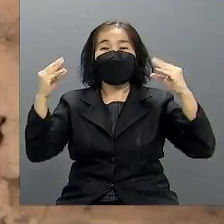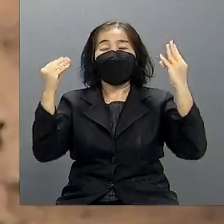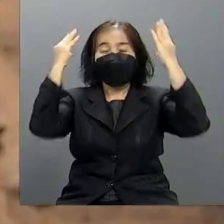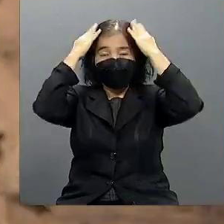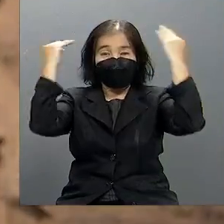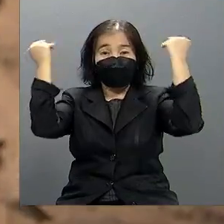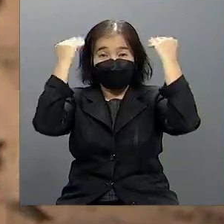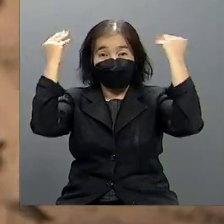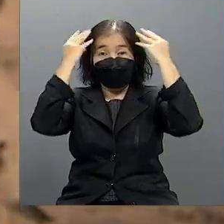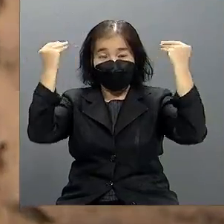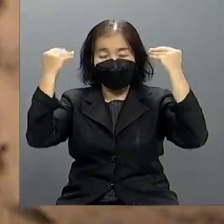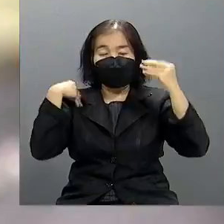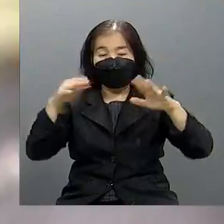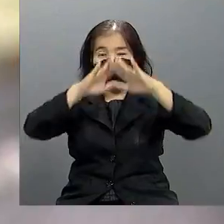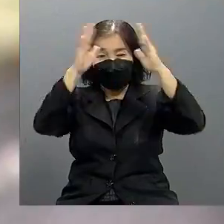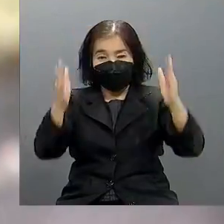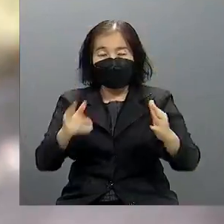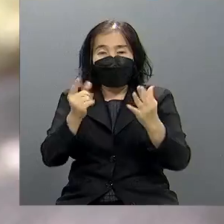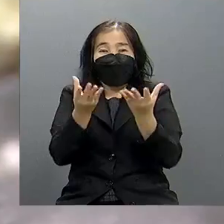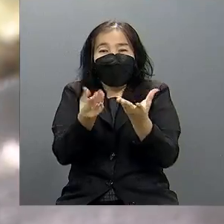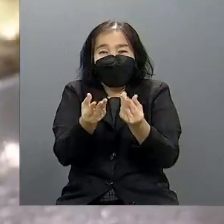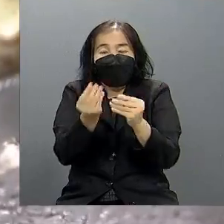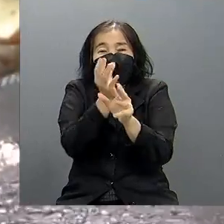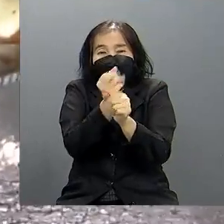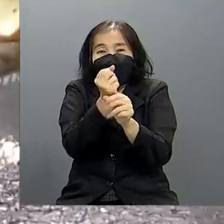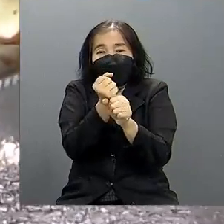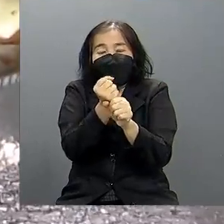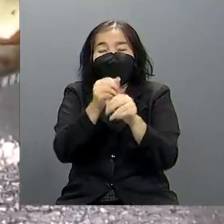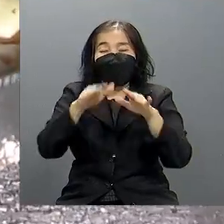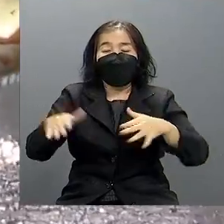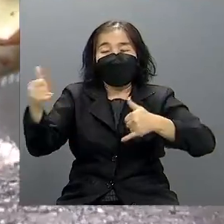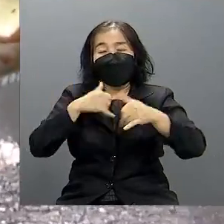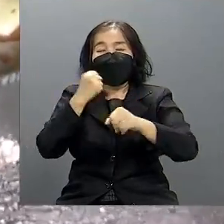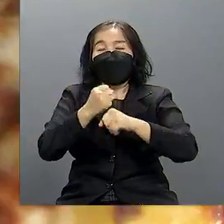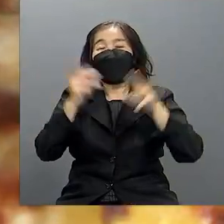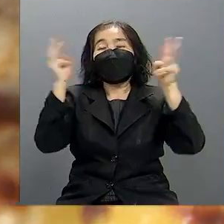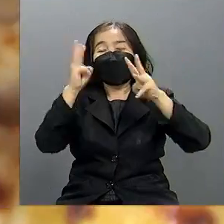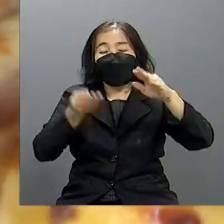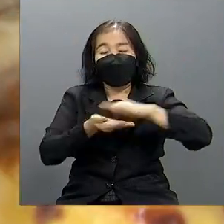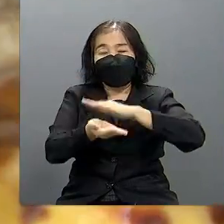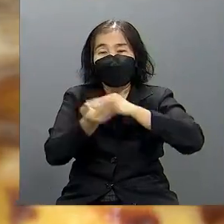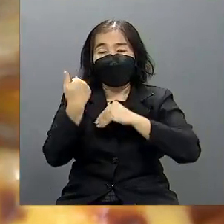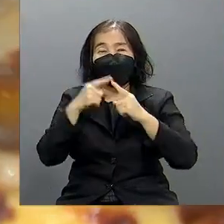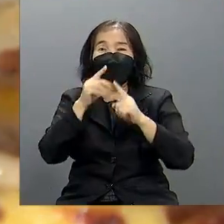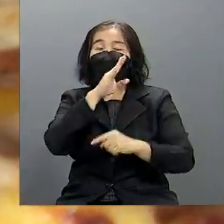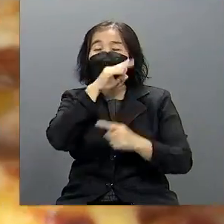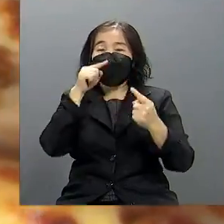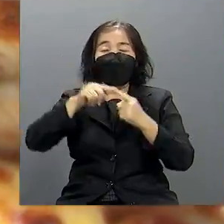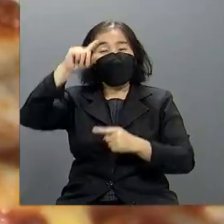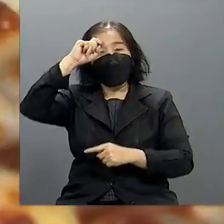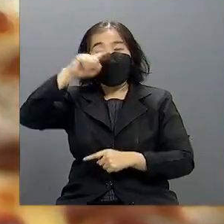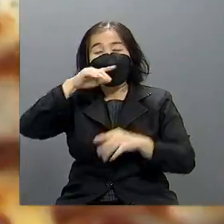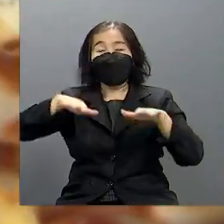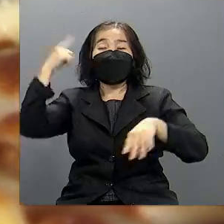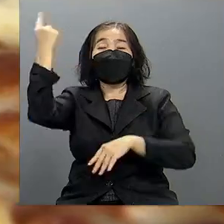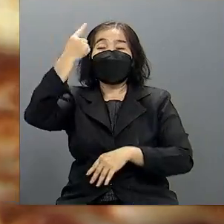ทุกคนในครอบครัวเนี่ยมาใช้เวลาว่างร่วมกันในช่วงวันหยุดเสาร์อาทิตย์ค่ะคือเมื่อก่อนเนี่ยถ้าเป็นวันหยุดช่วงเสาร์อาทิตย์ก็จะพาไปเที่ยวห้างไปเดิน